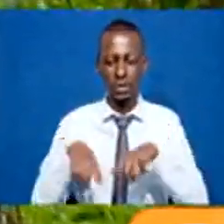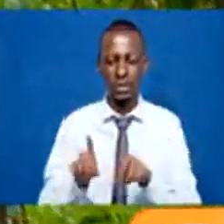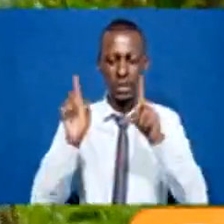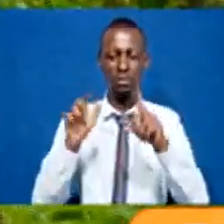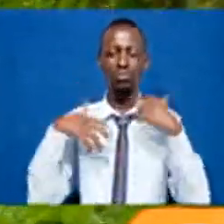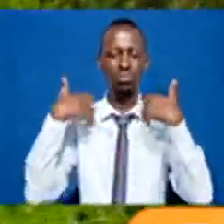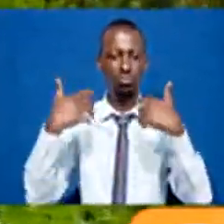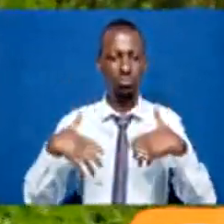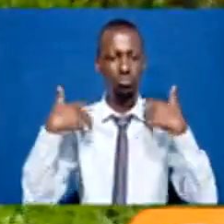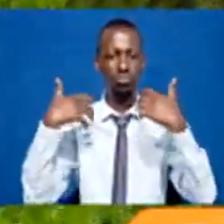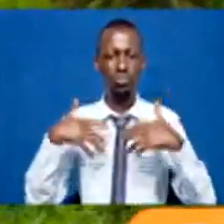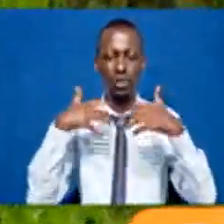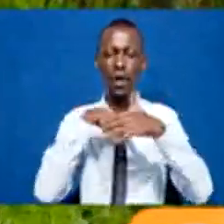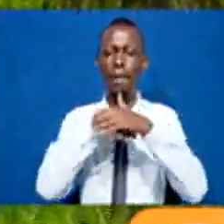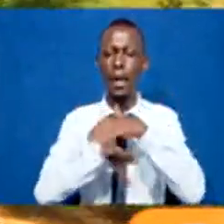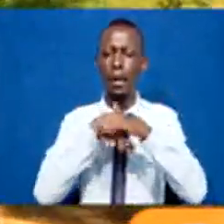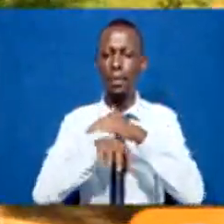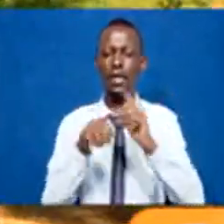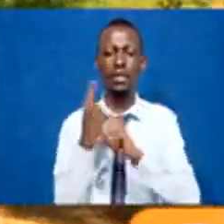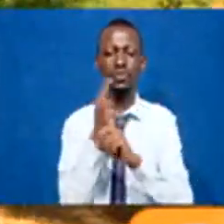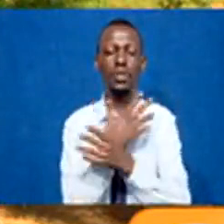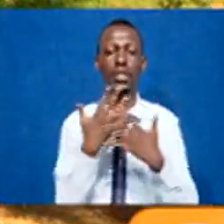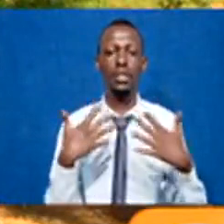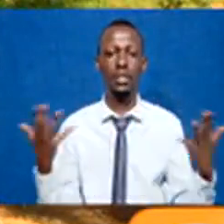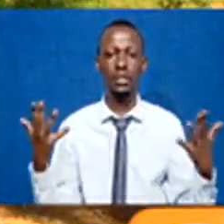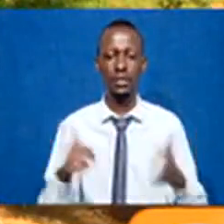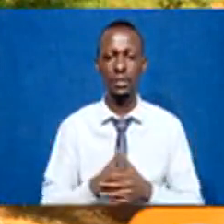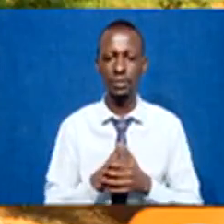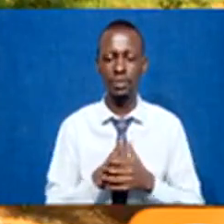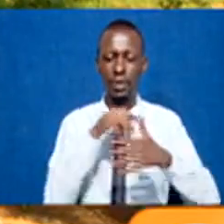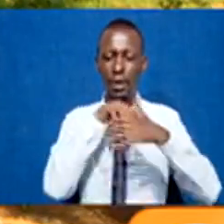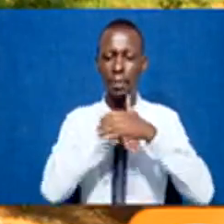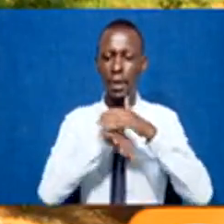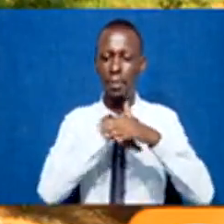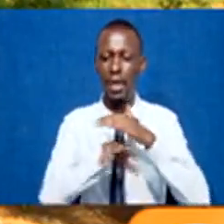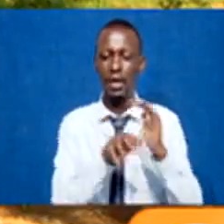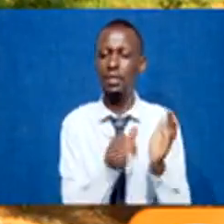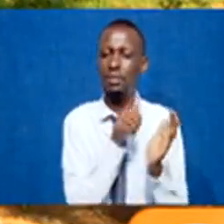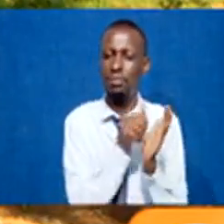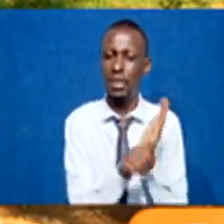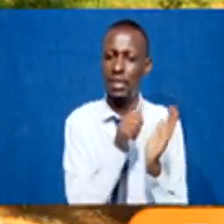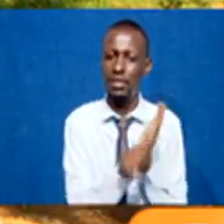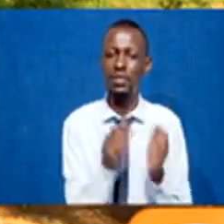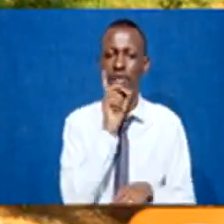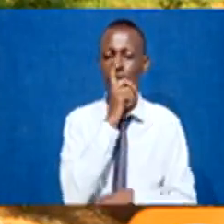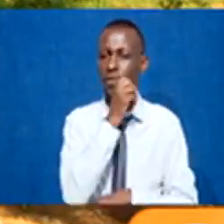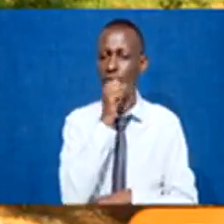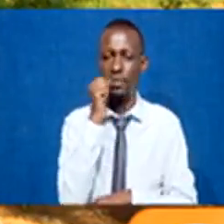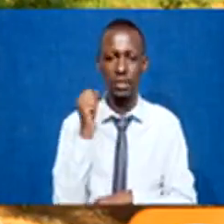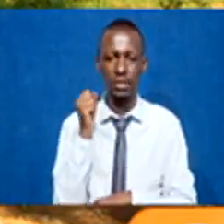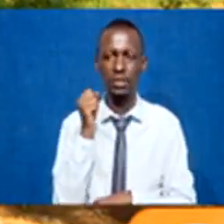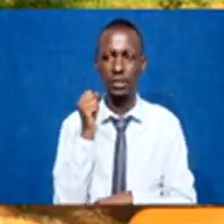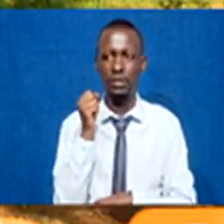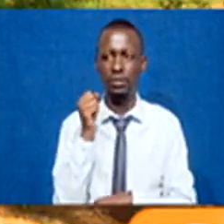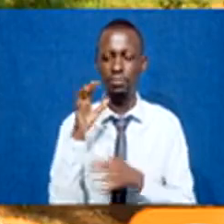kilimo chake kwa kupanda mimea. Na pia nalima vitu kama mahindi na horticulture